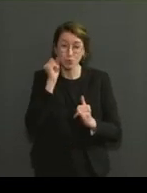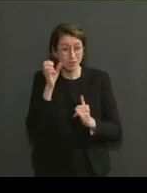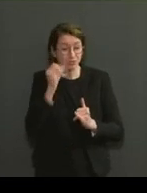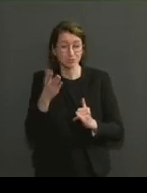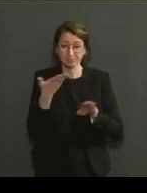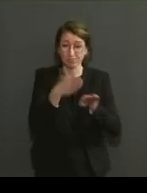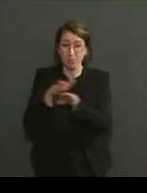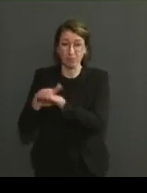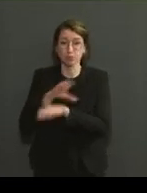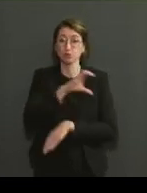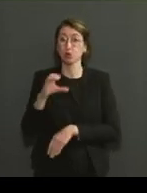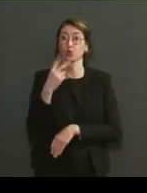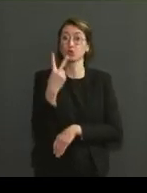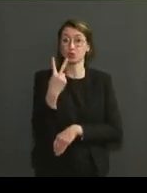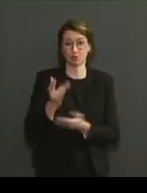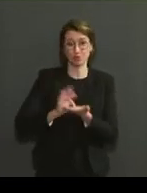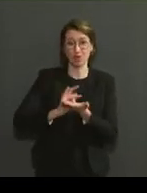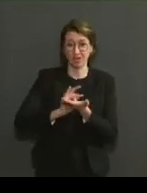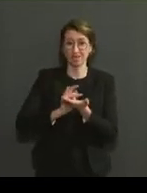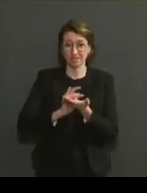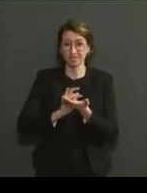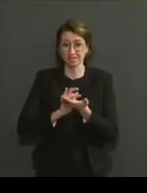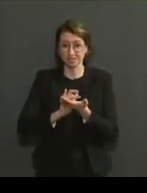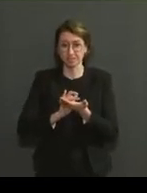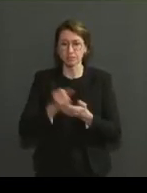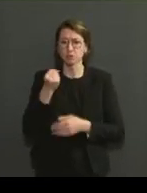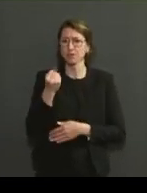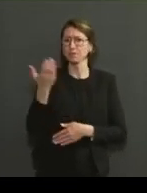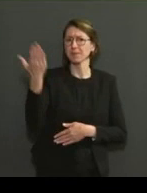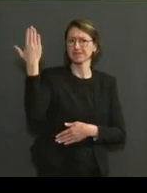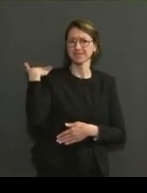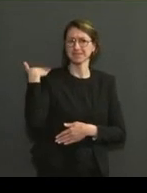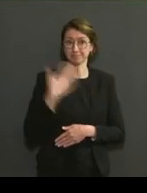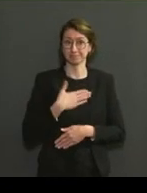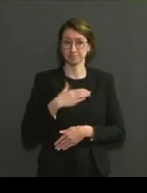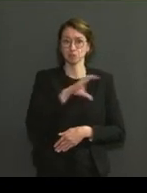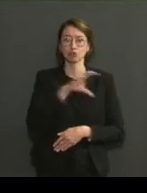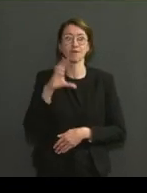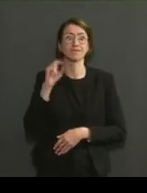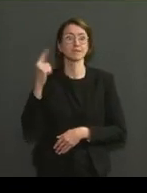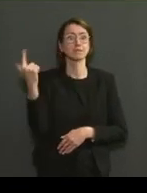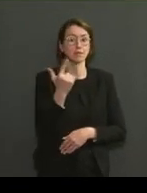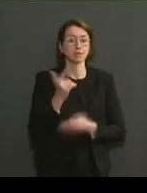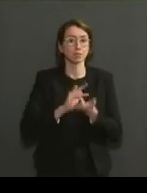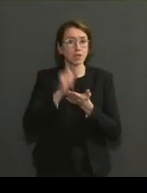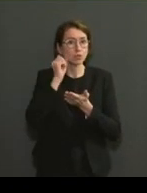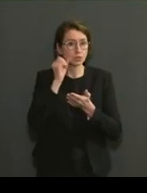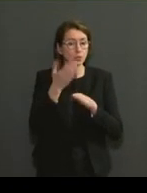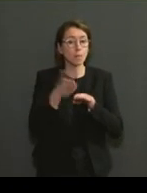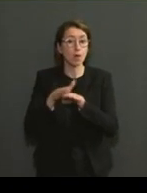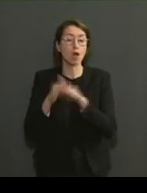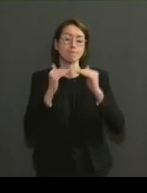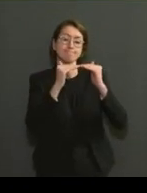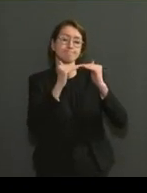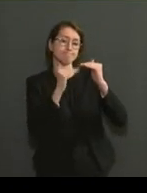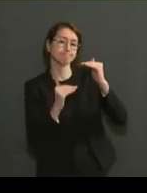les 127 décès que l'on avait à déplorer en moyenne par rapport à la semaine qui a précédé. Sur la diapositive que vous allez